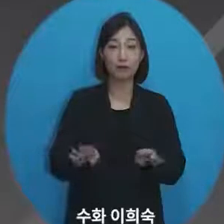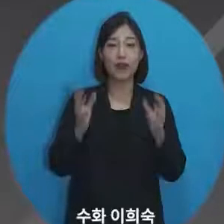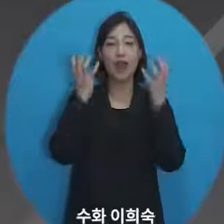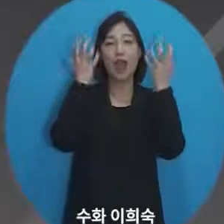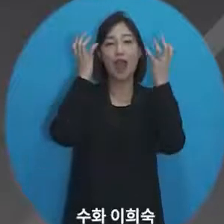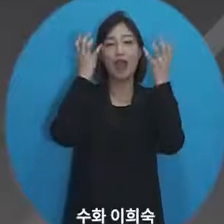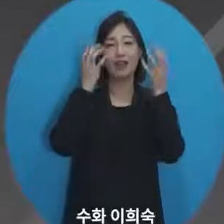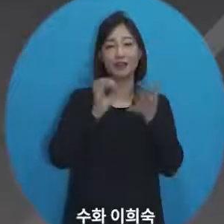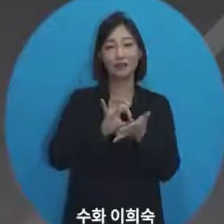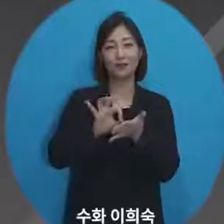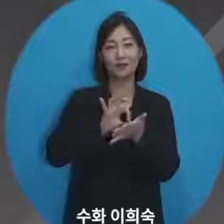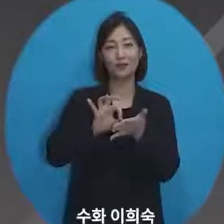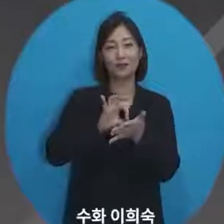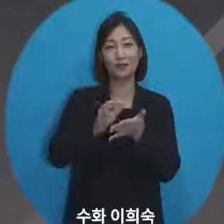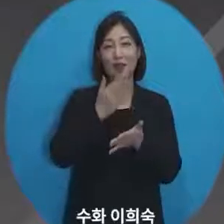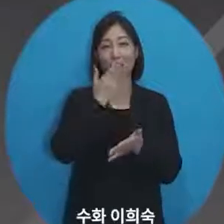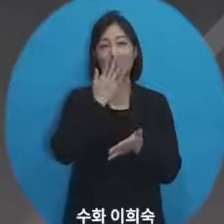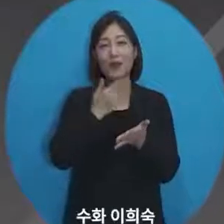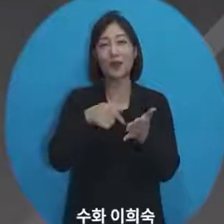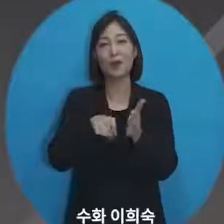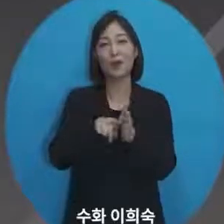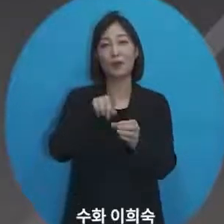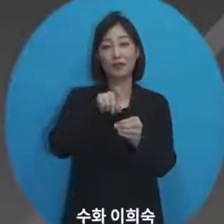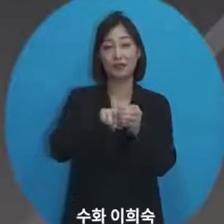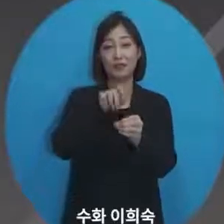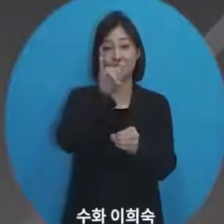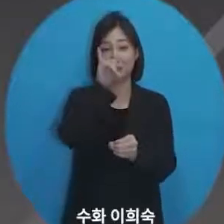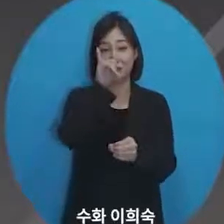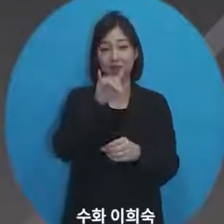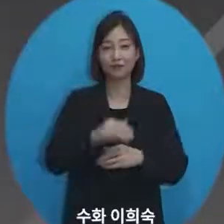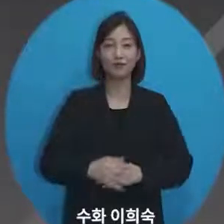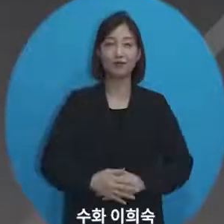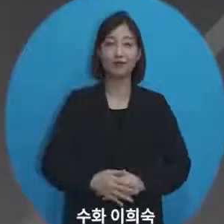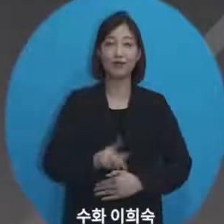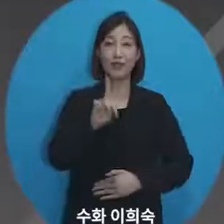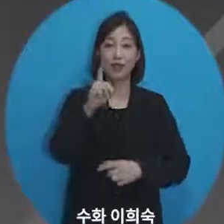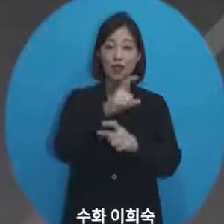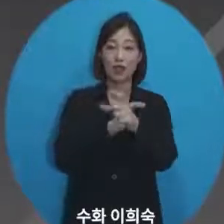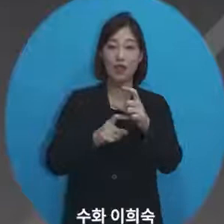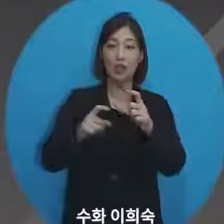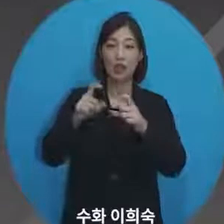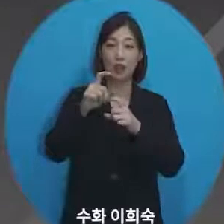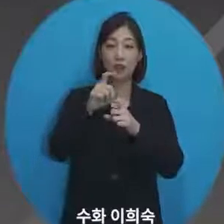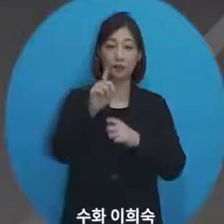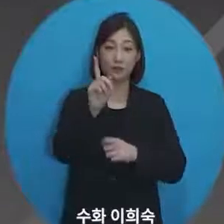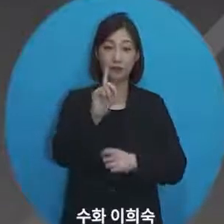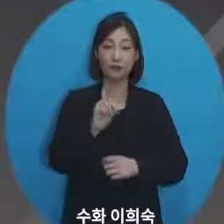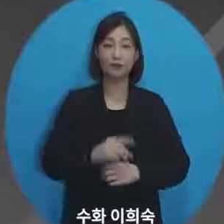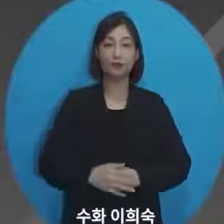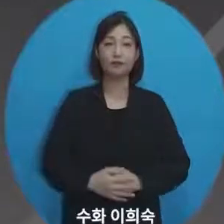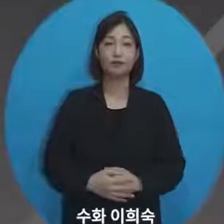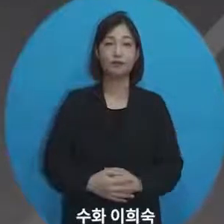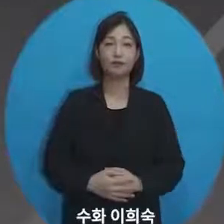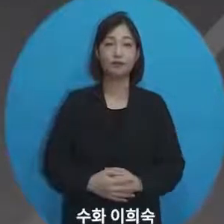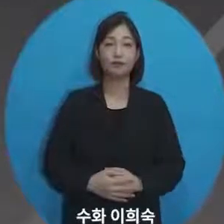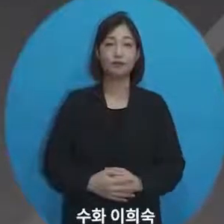것을 통해서 휠체어 사용자 어린이들 같이 이제 대응을 할 수가 있겠죠. 그리고 거기서